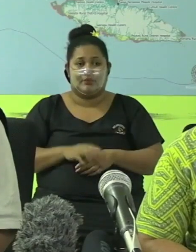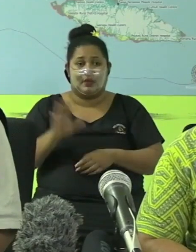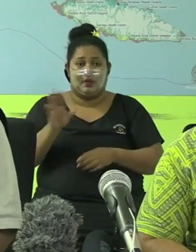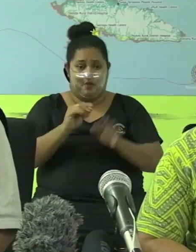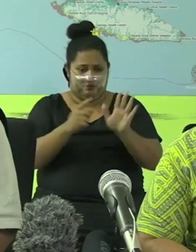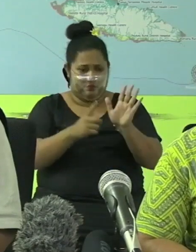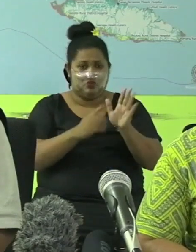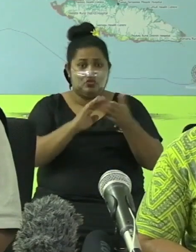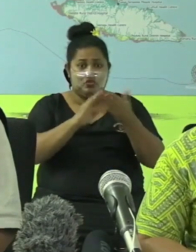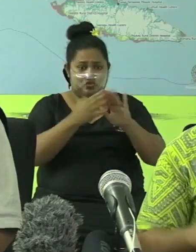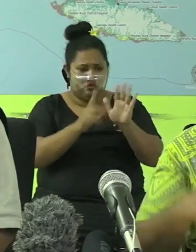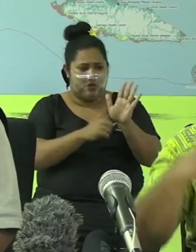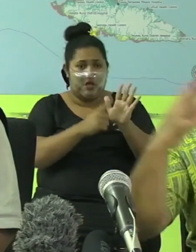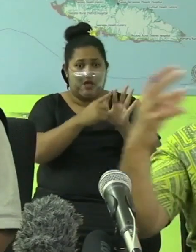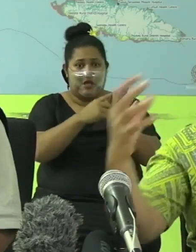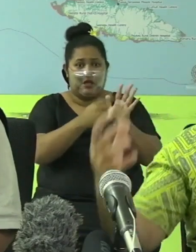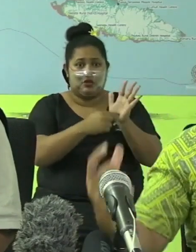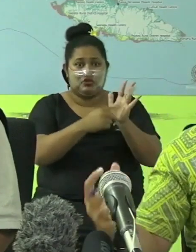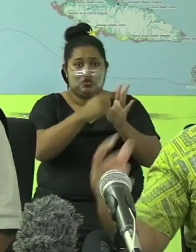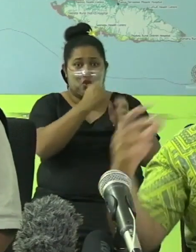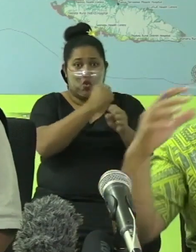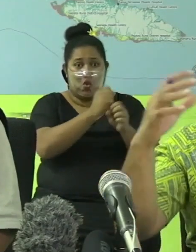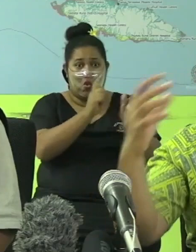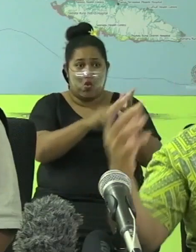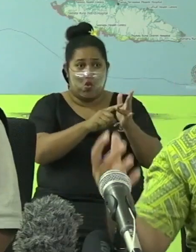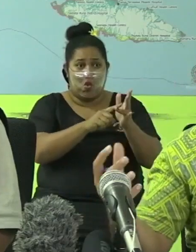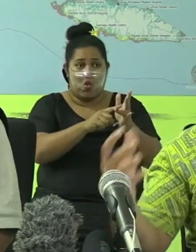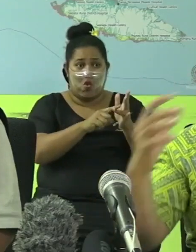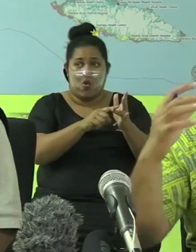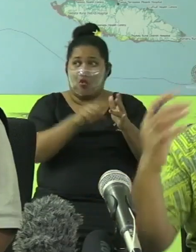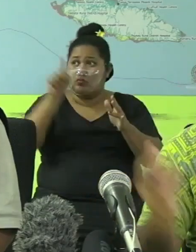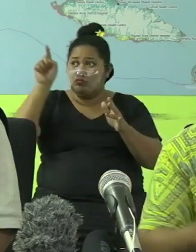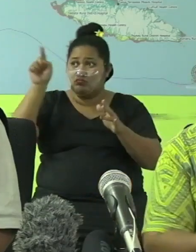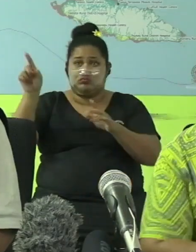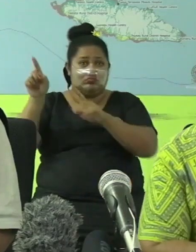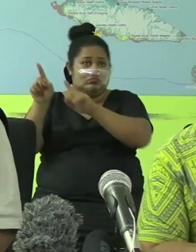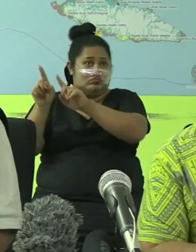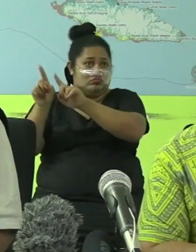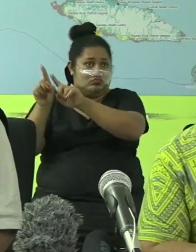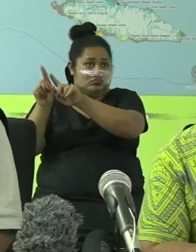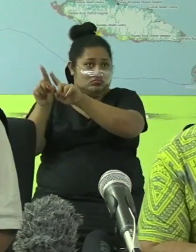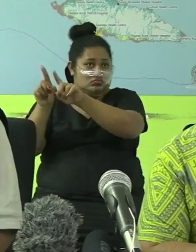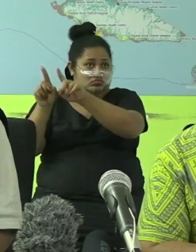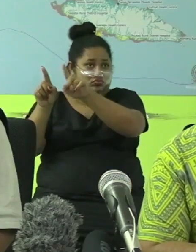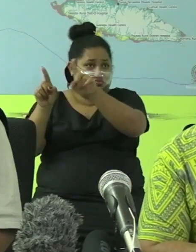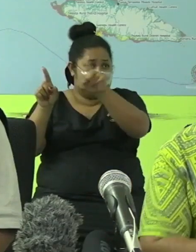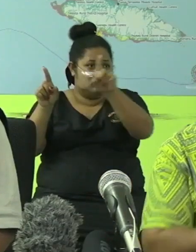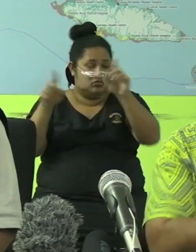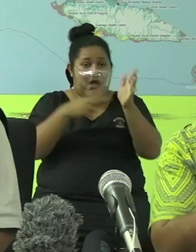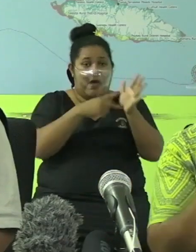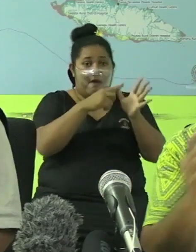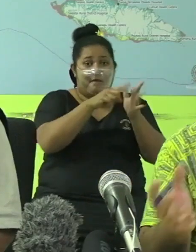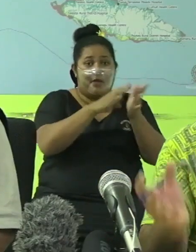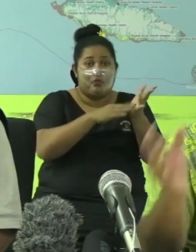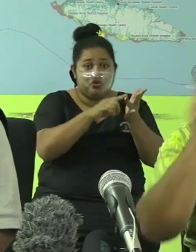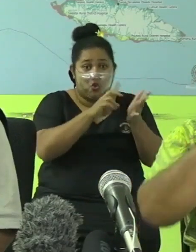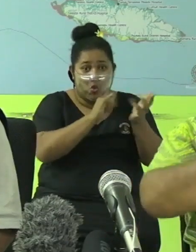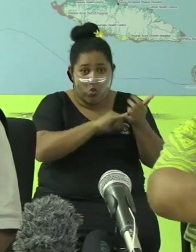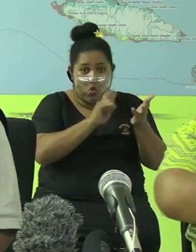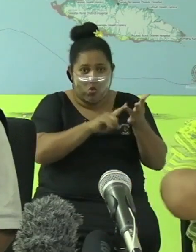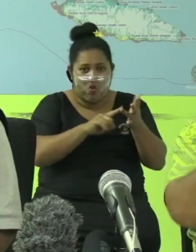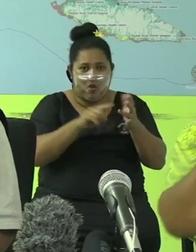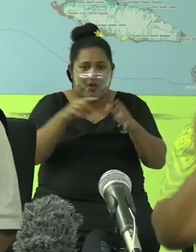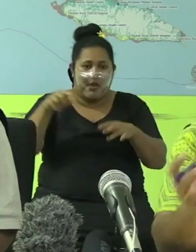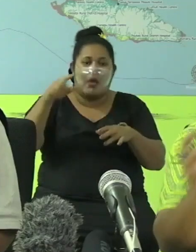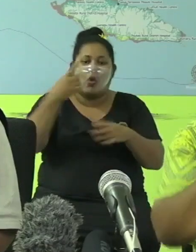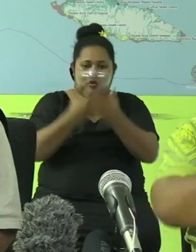ia seʻi oo mai vaimoso ia o le tasi lenā zone o lea ua faatulaga ia e